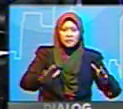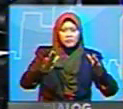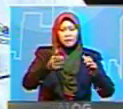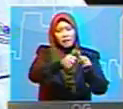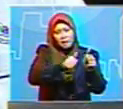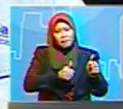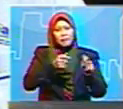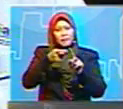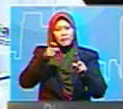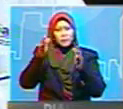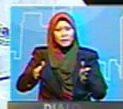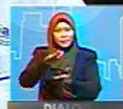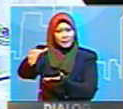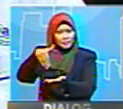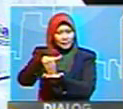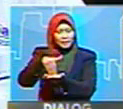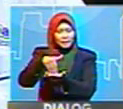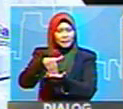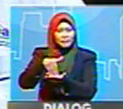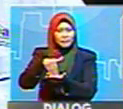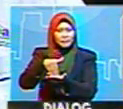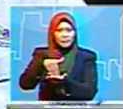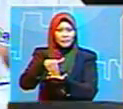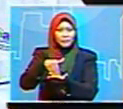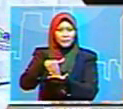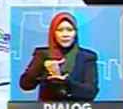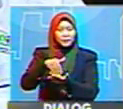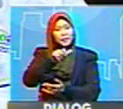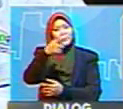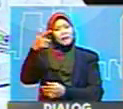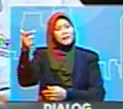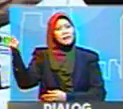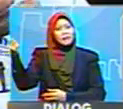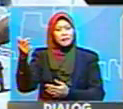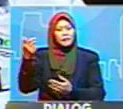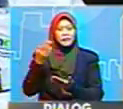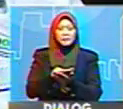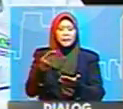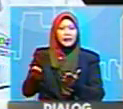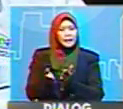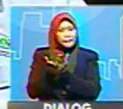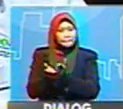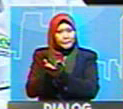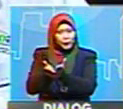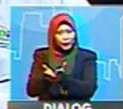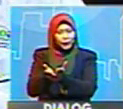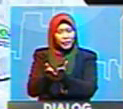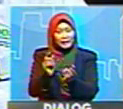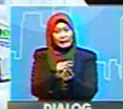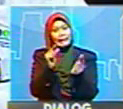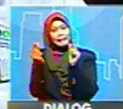tengah m dan er dari segi lainnya untuk kita beli bot menggantikan bot orang tengah